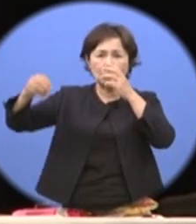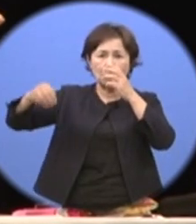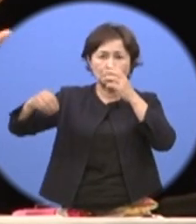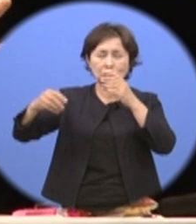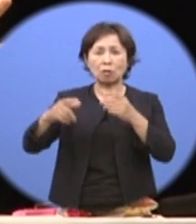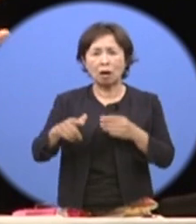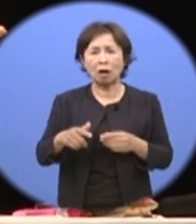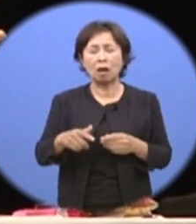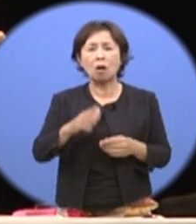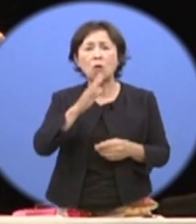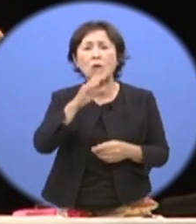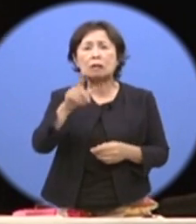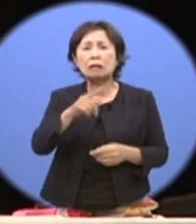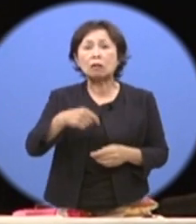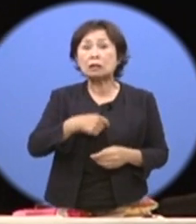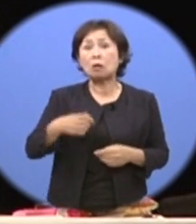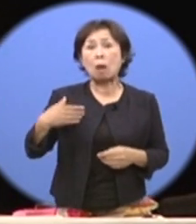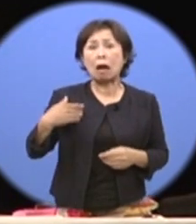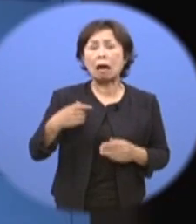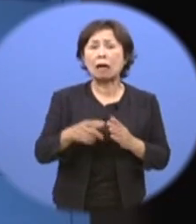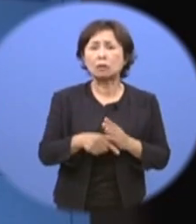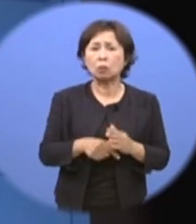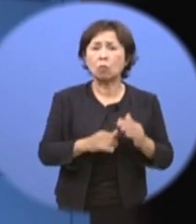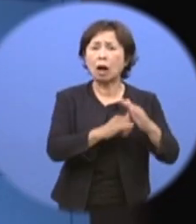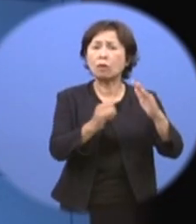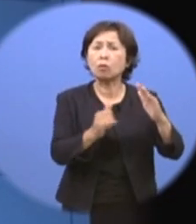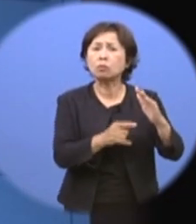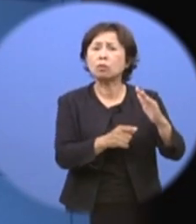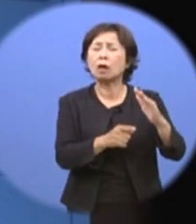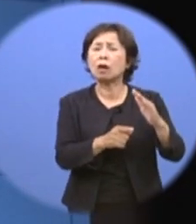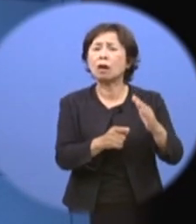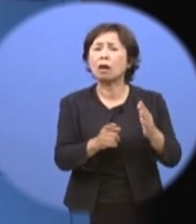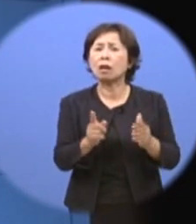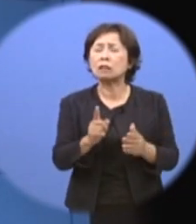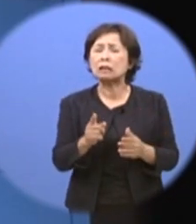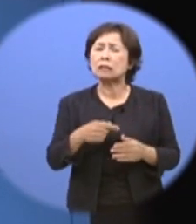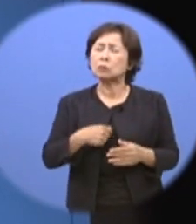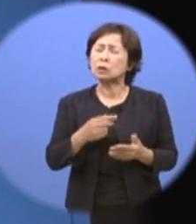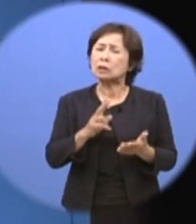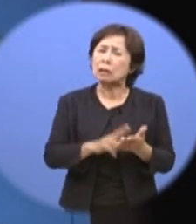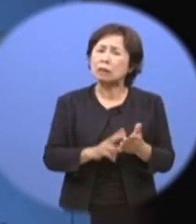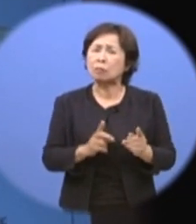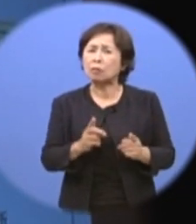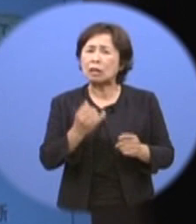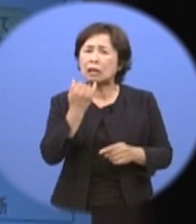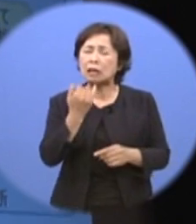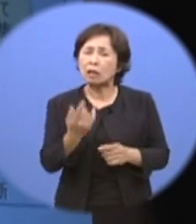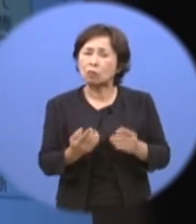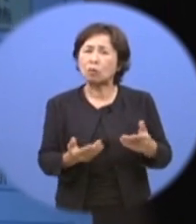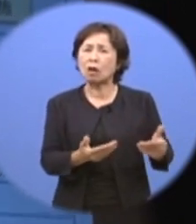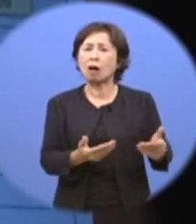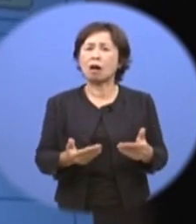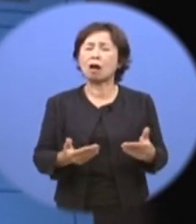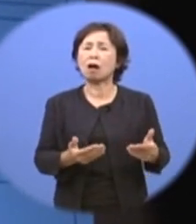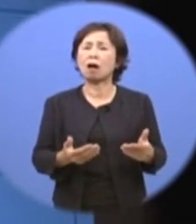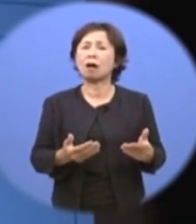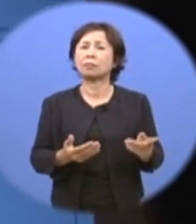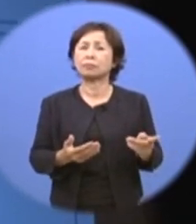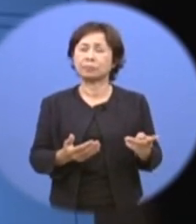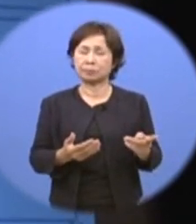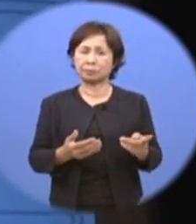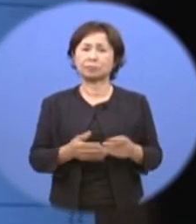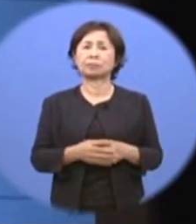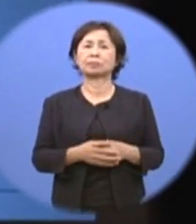るものが何もないということは、家族さんは自分が決めてええんやろかってすごく迷うんです